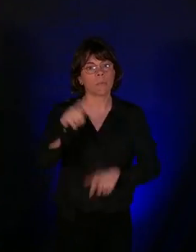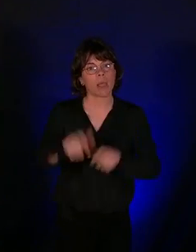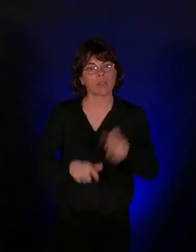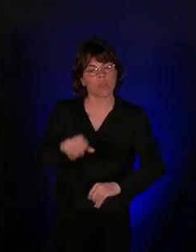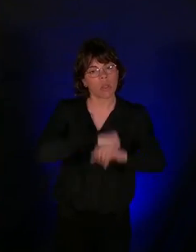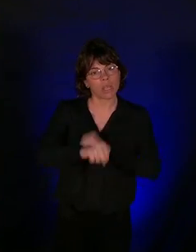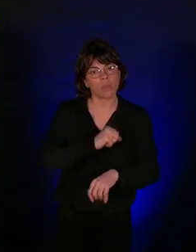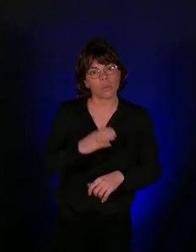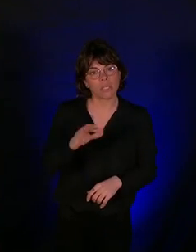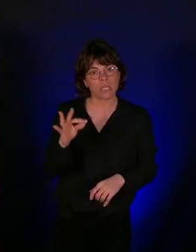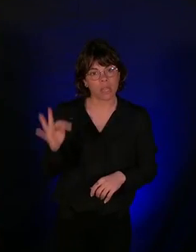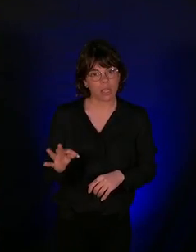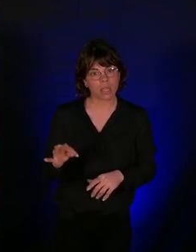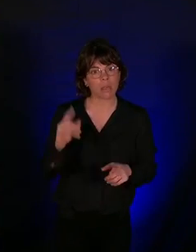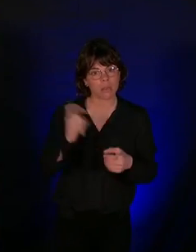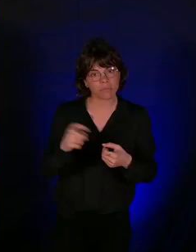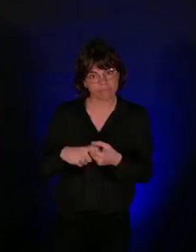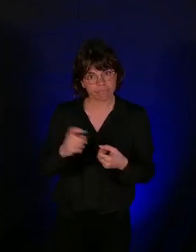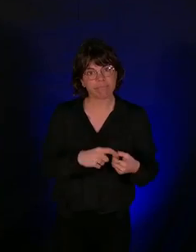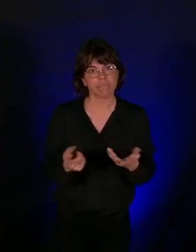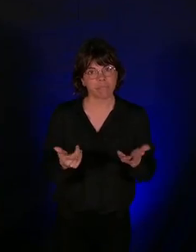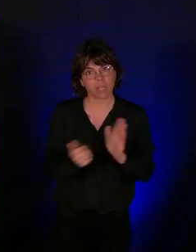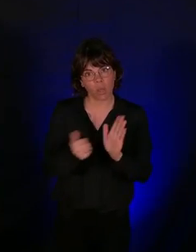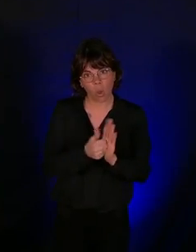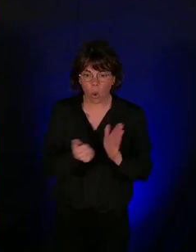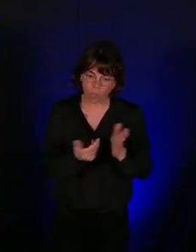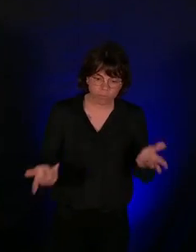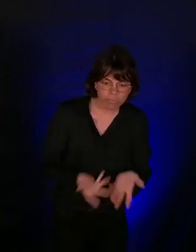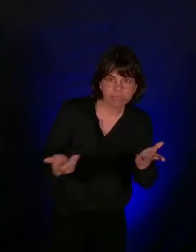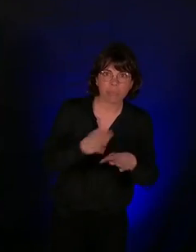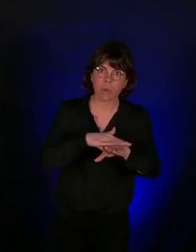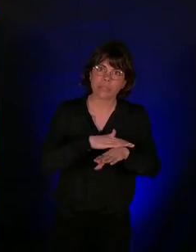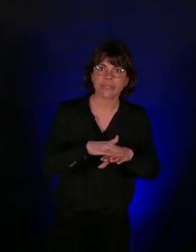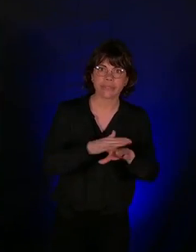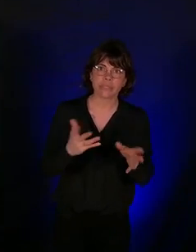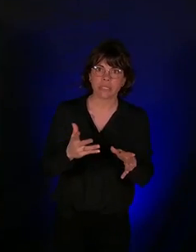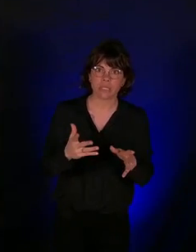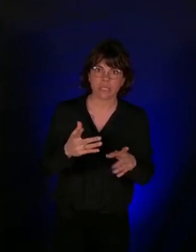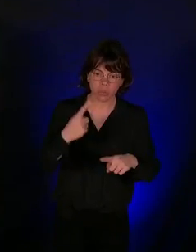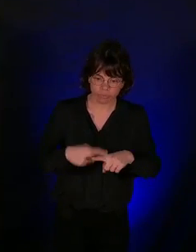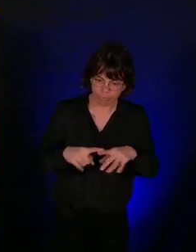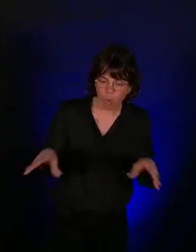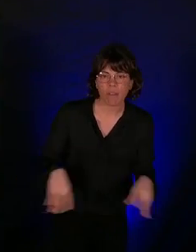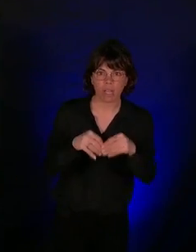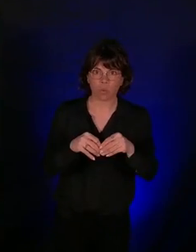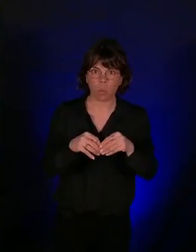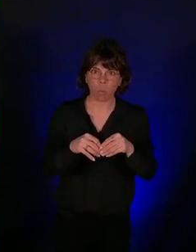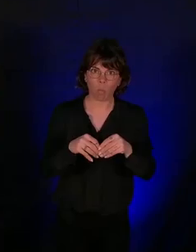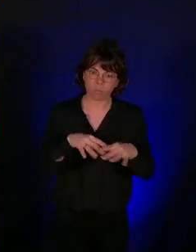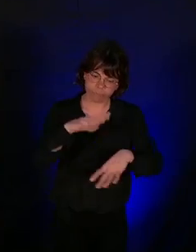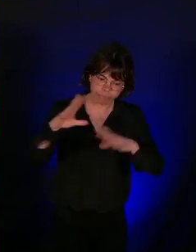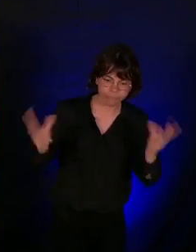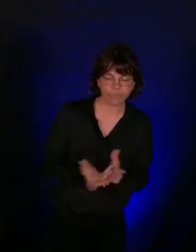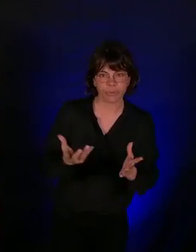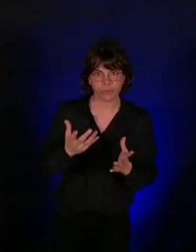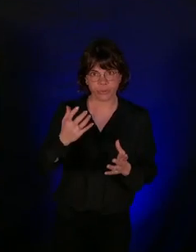CGT des syndicats et porte la responsabilité politique du fonctionnement de la Confédération de son activité